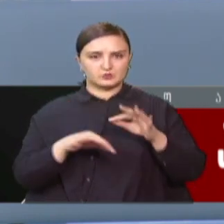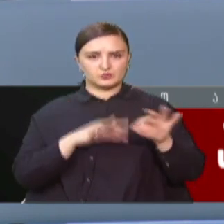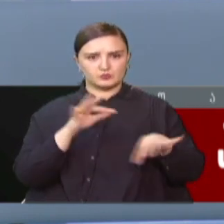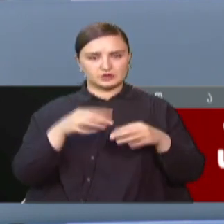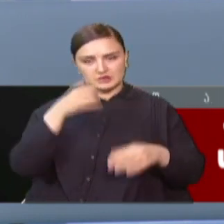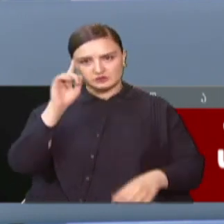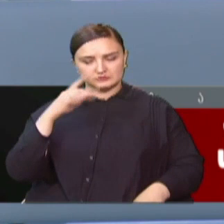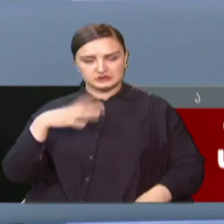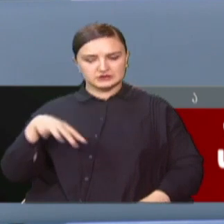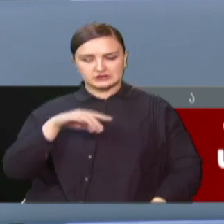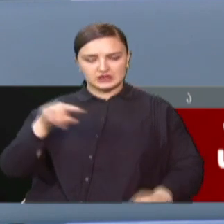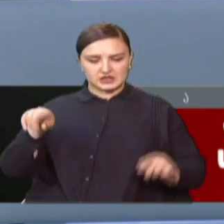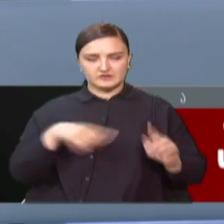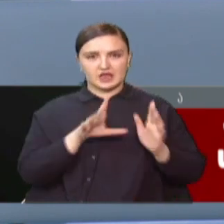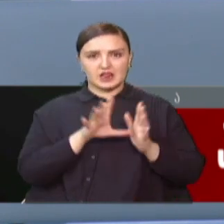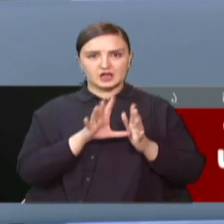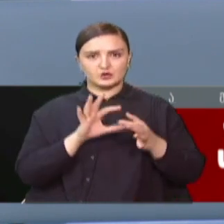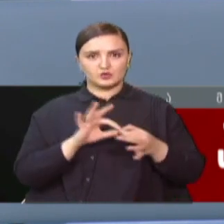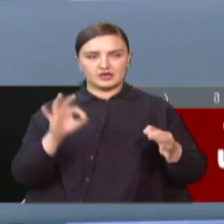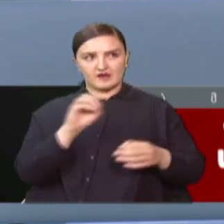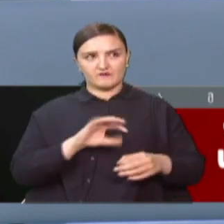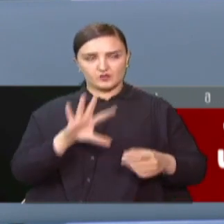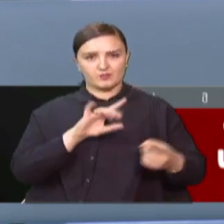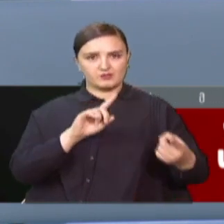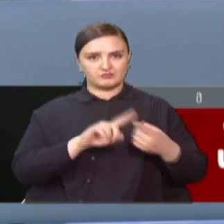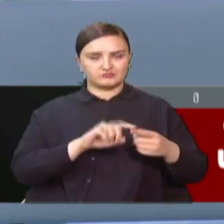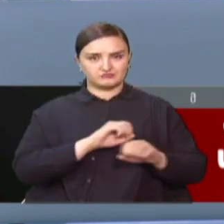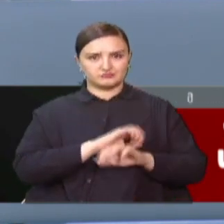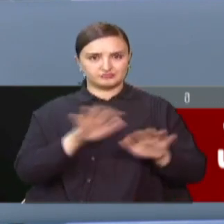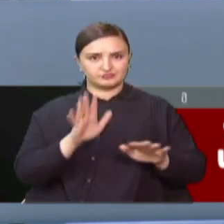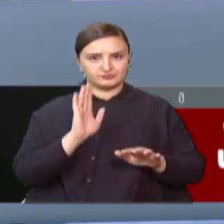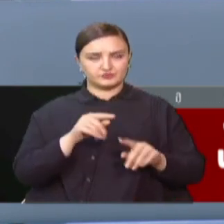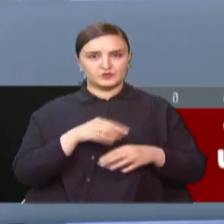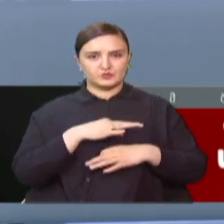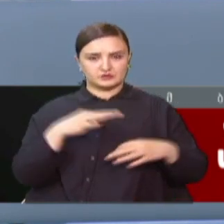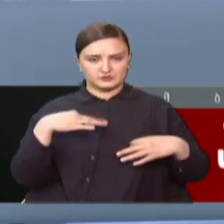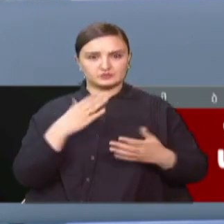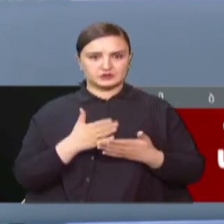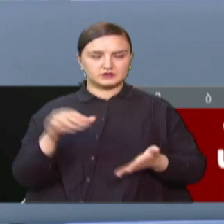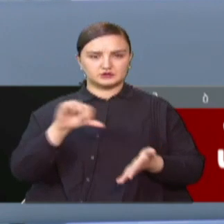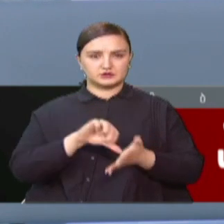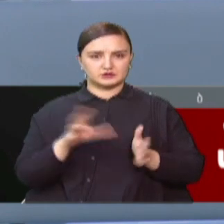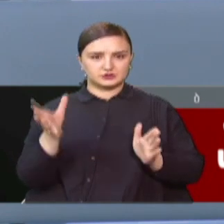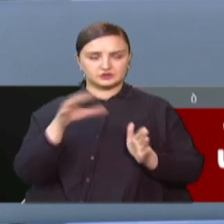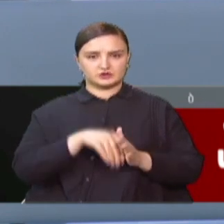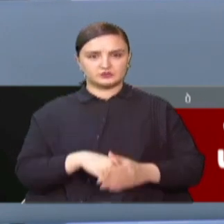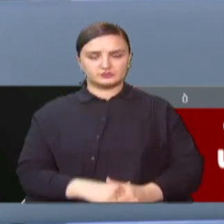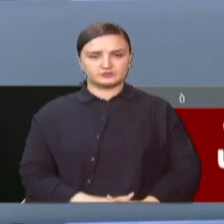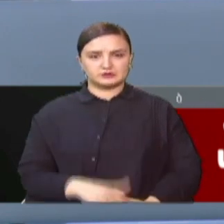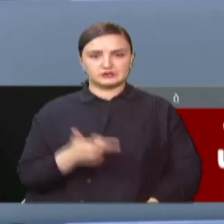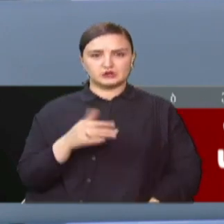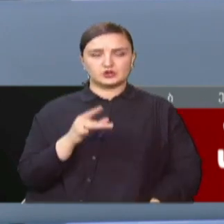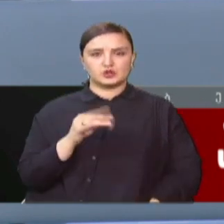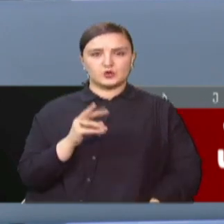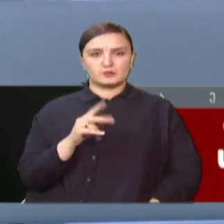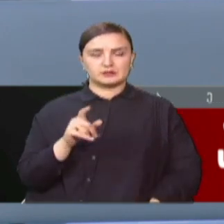den sacartolos, gavlit, electroenergie, europeist, smizo, debas, gulis, hops, teromolșit, ungredica, ungredica. Țaris Chartuli. Gheorghe